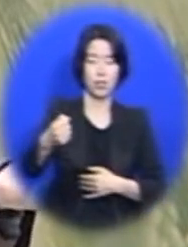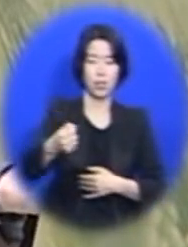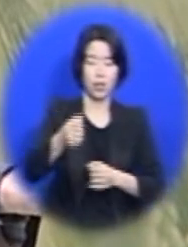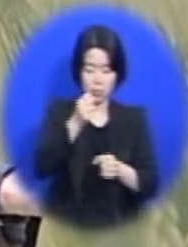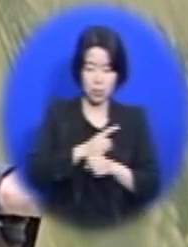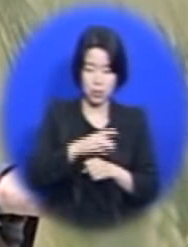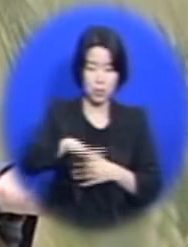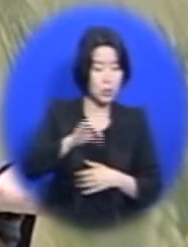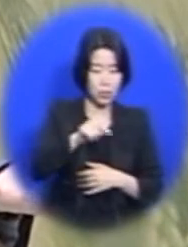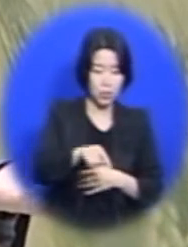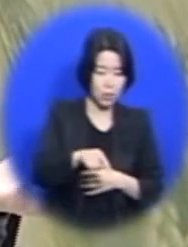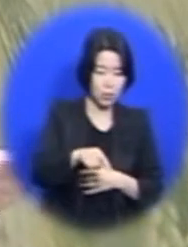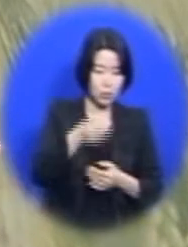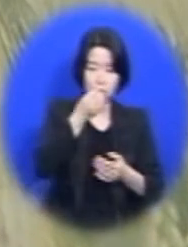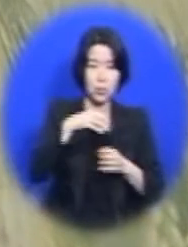다 먹어버렸어요.